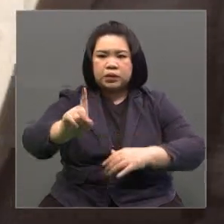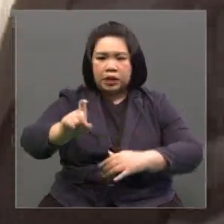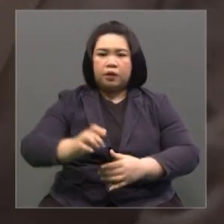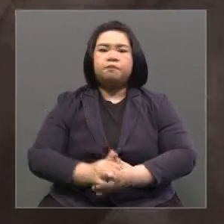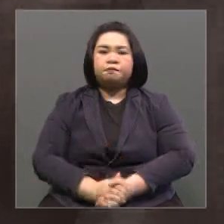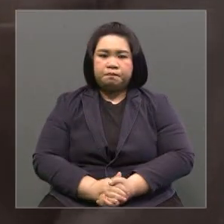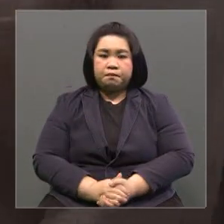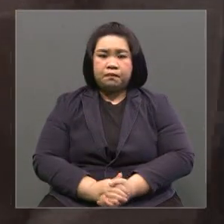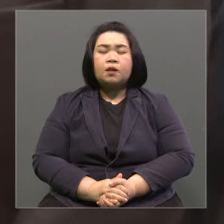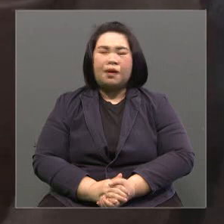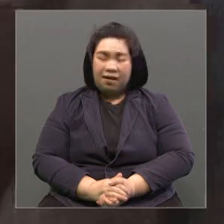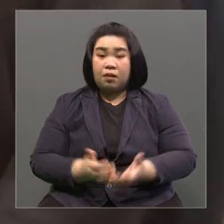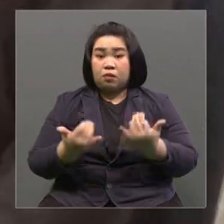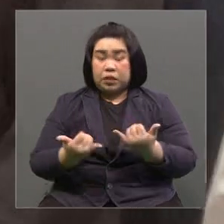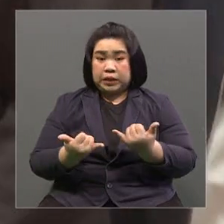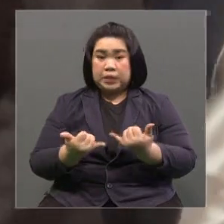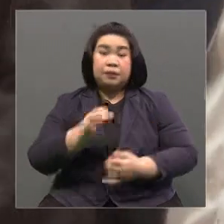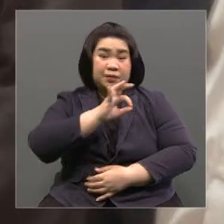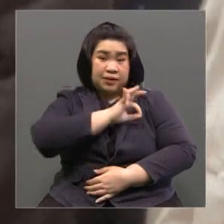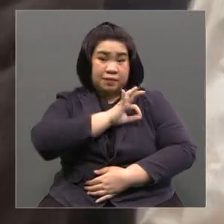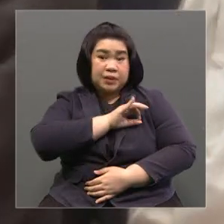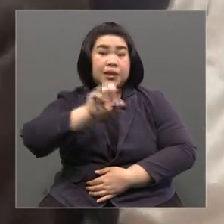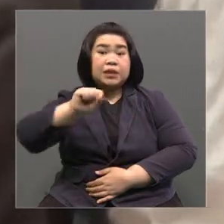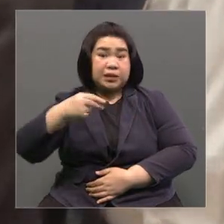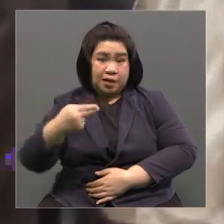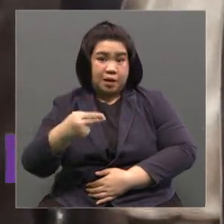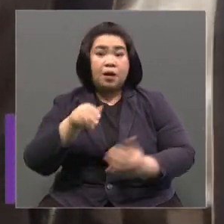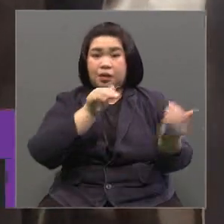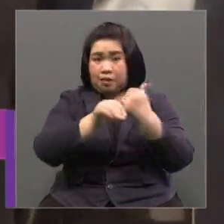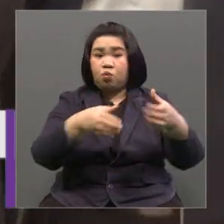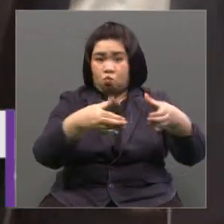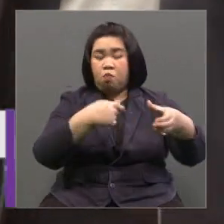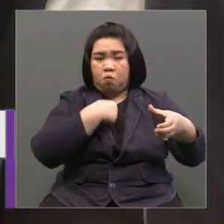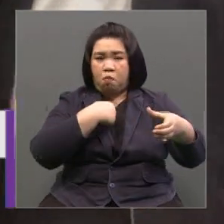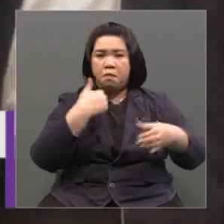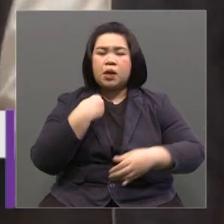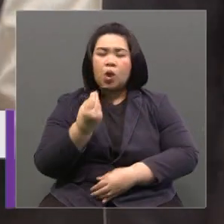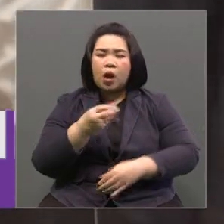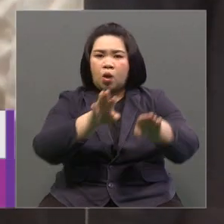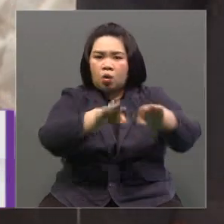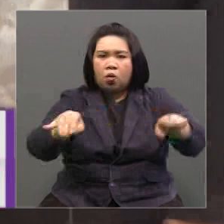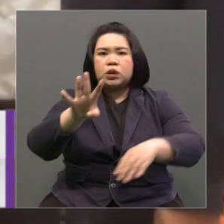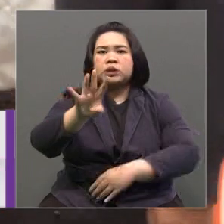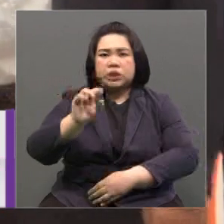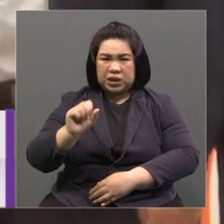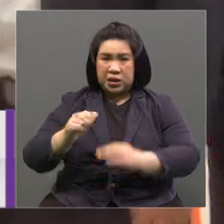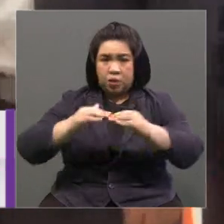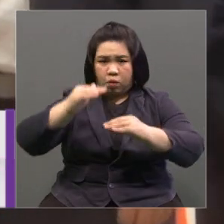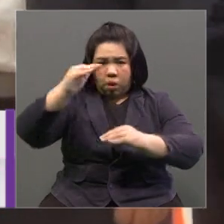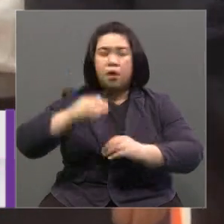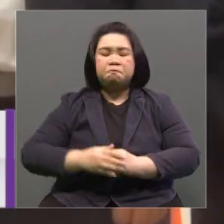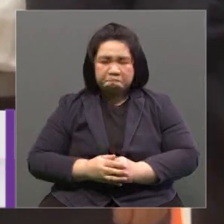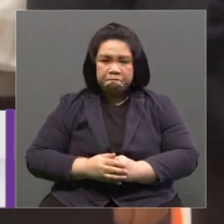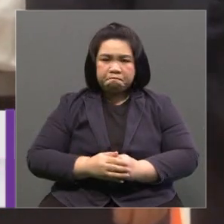สมาชิกที่ซึ่งอยู่ในสหพันธ์การขนส่งทางบกนะครับมีอยู่ทั้งหมด 400,000 กว่าคันแล้วเรามีลงม